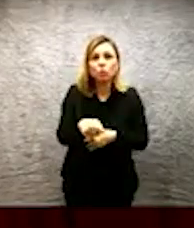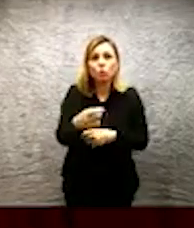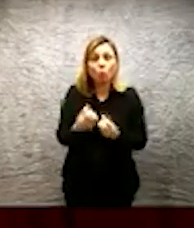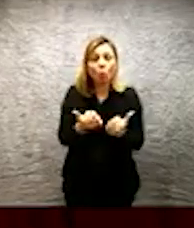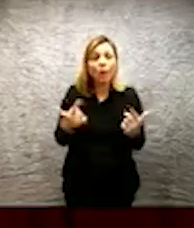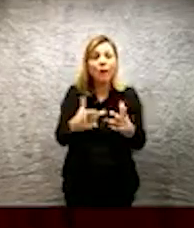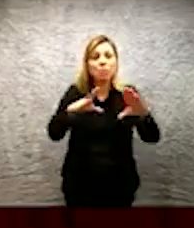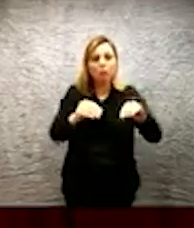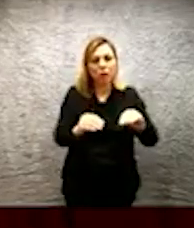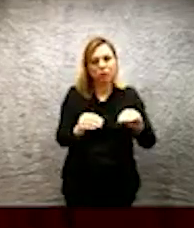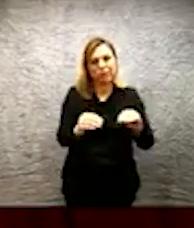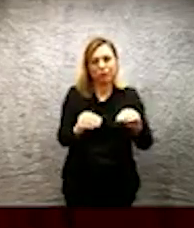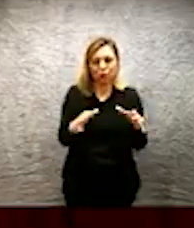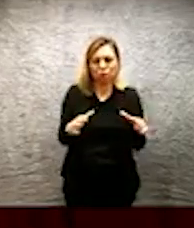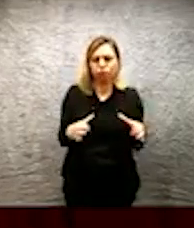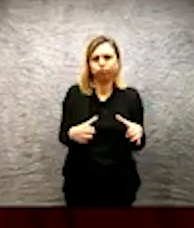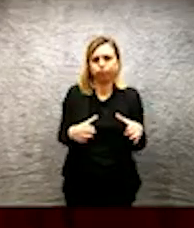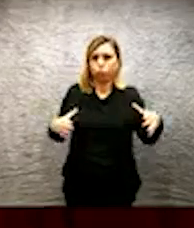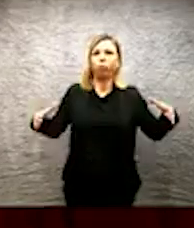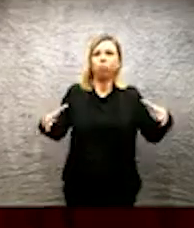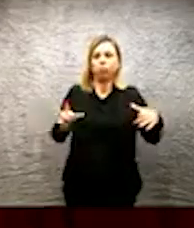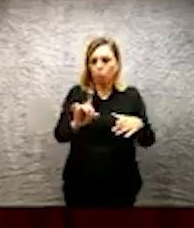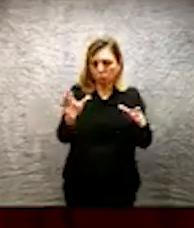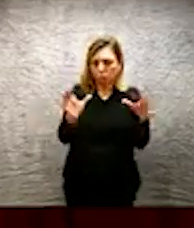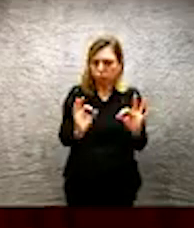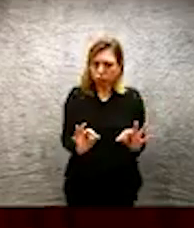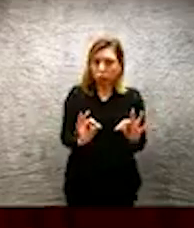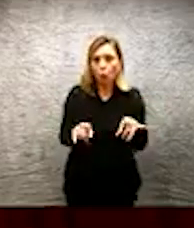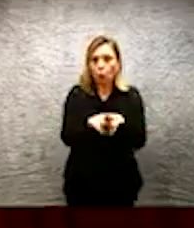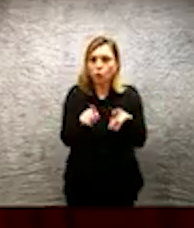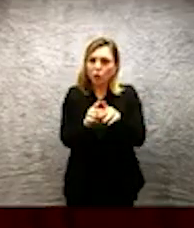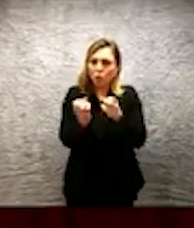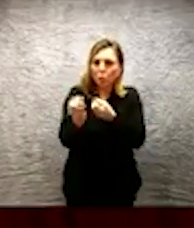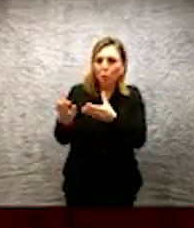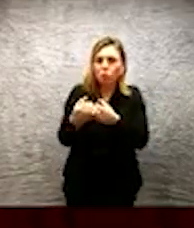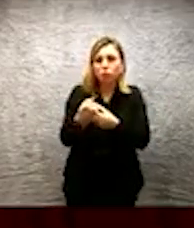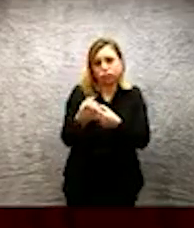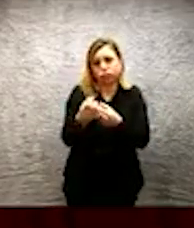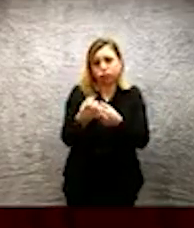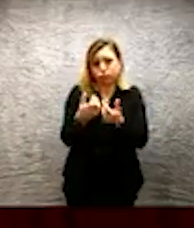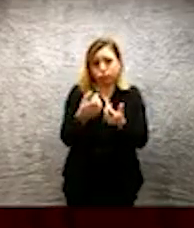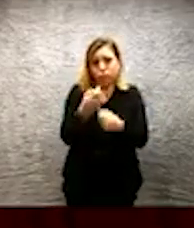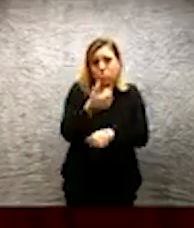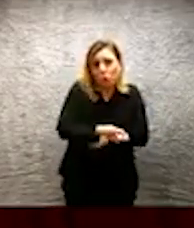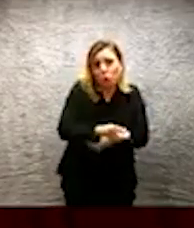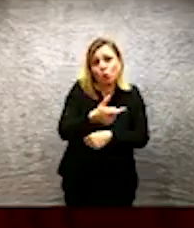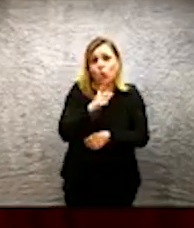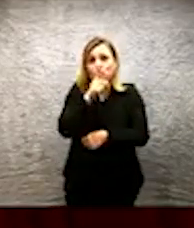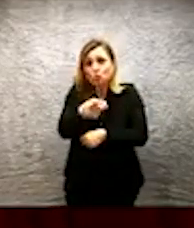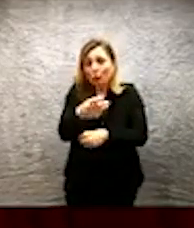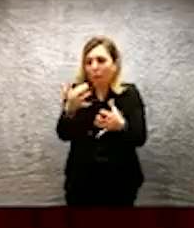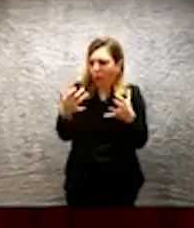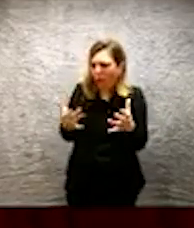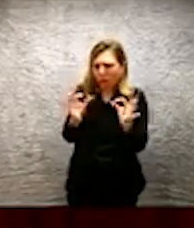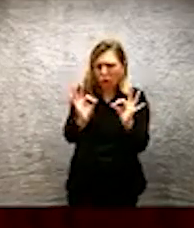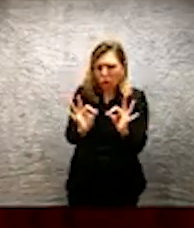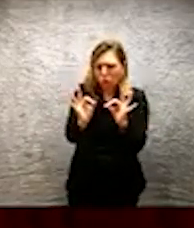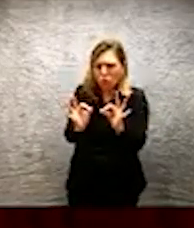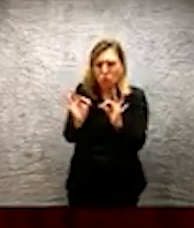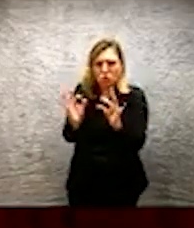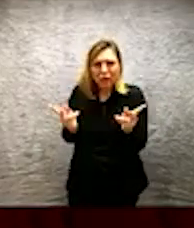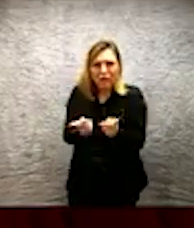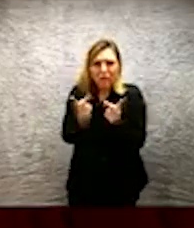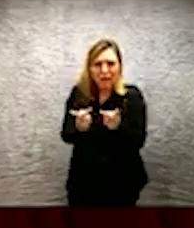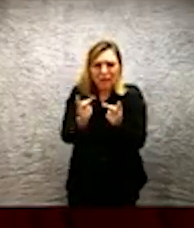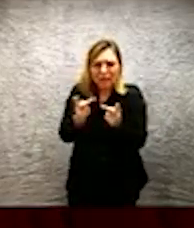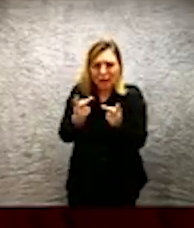places qu'en jours proposés. Mais nous tenons à rester dans une démarche réaliste, réalisable et évolutive. Elle doit